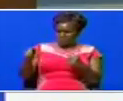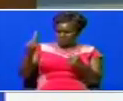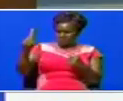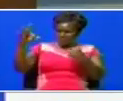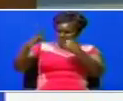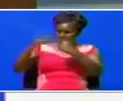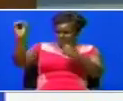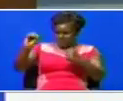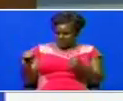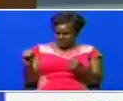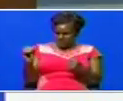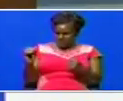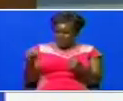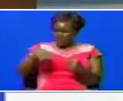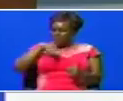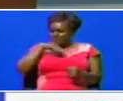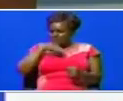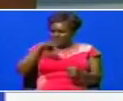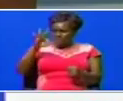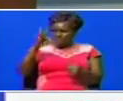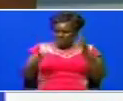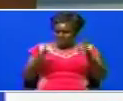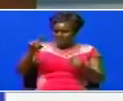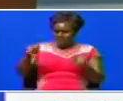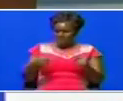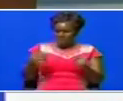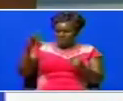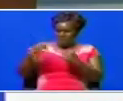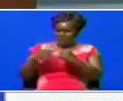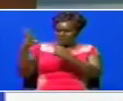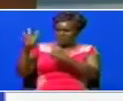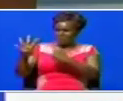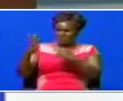0.18%. Raila Odinga, 33,848,